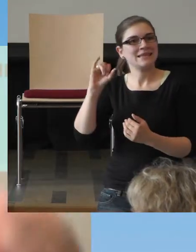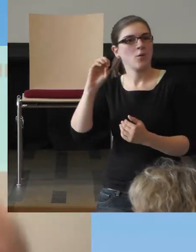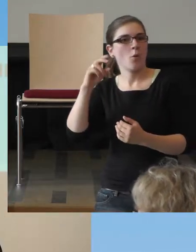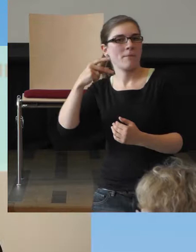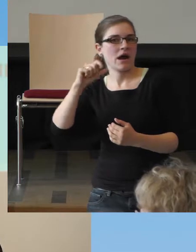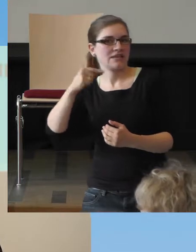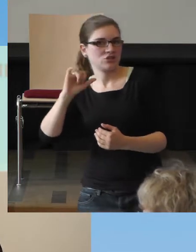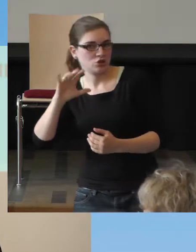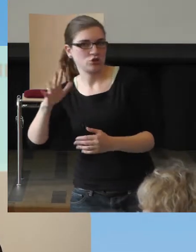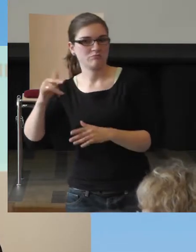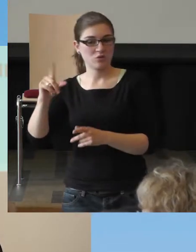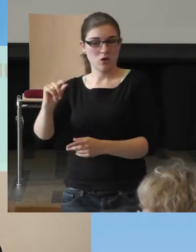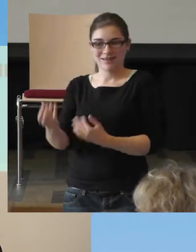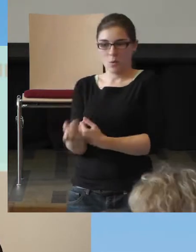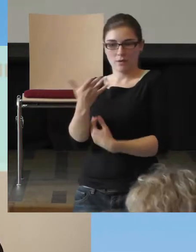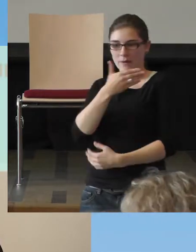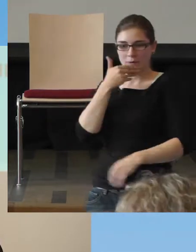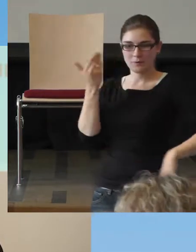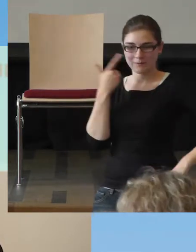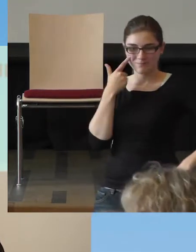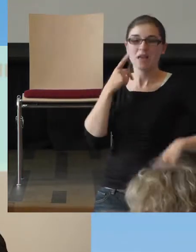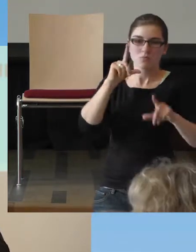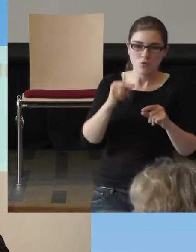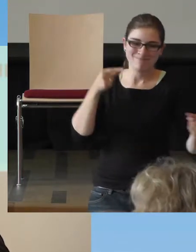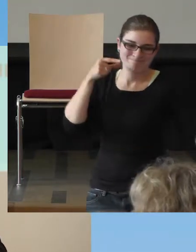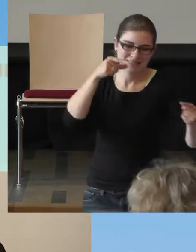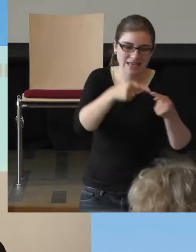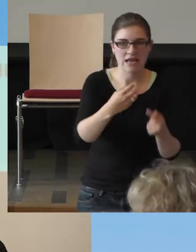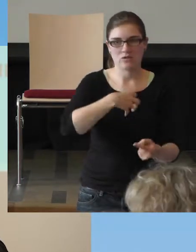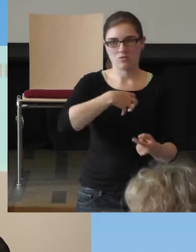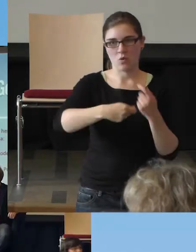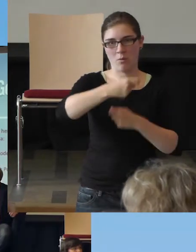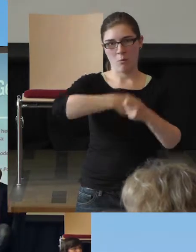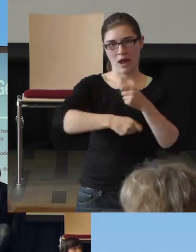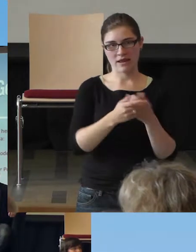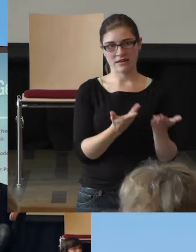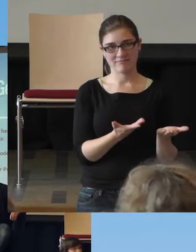Neuropathie und es bleibt Ihnen nur die Therapie letztendlich der Symptome übrig. Oder Herr Färbert?